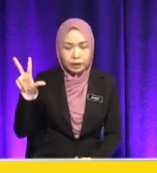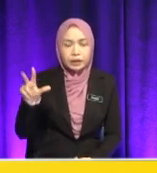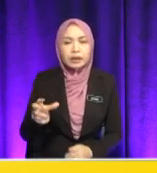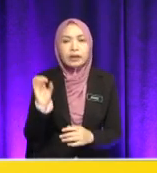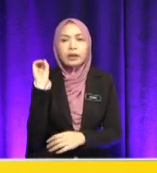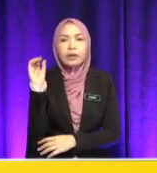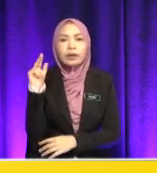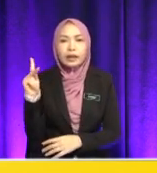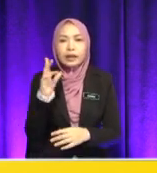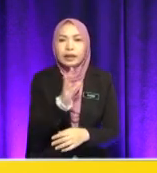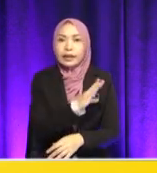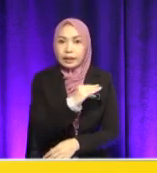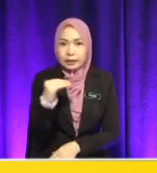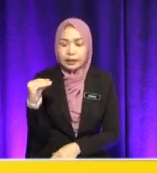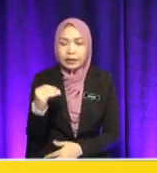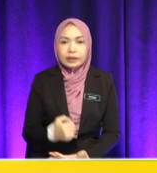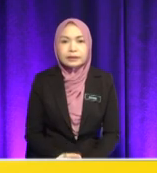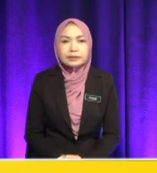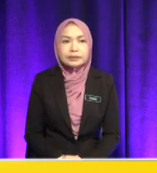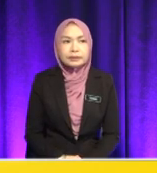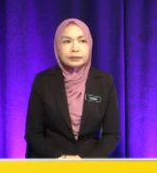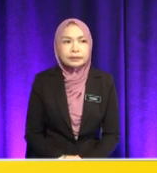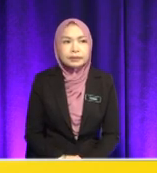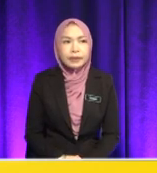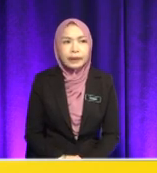dan saya tulis lagi